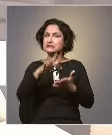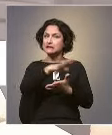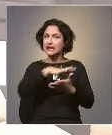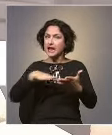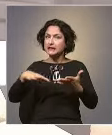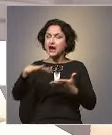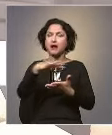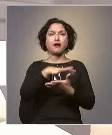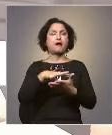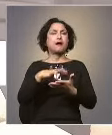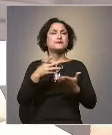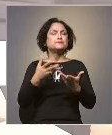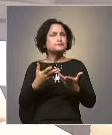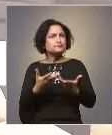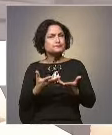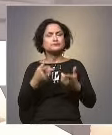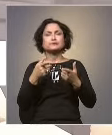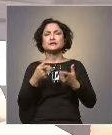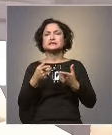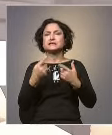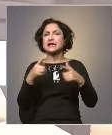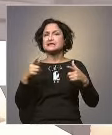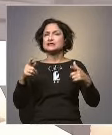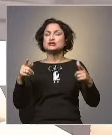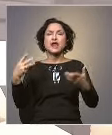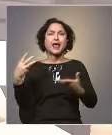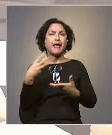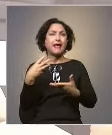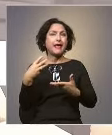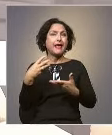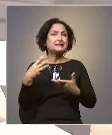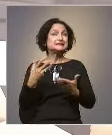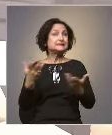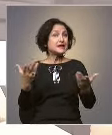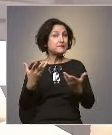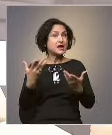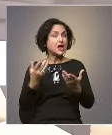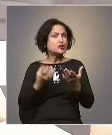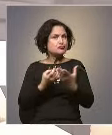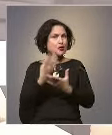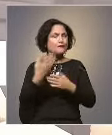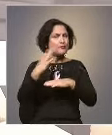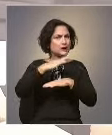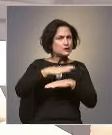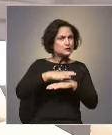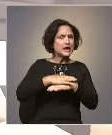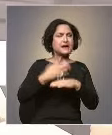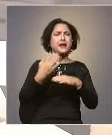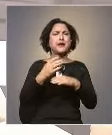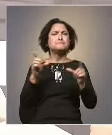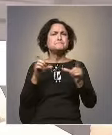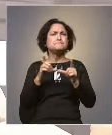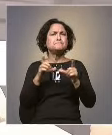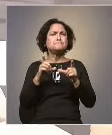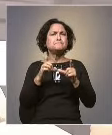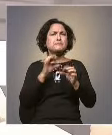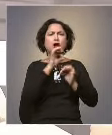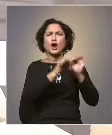пак в това отношение с различни ензими, нови форми на приложение на ензимите и на микробните клетки в